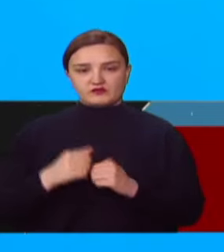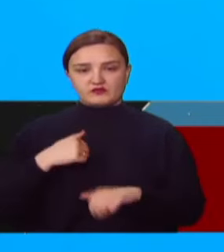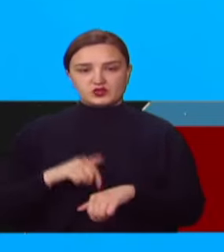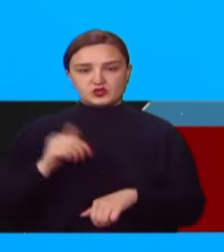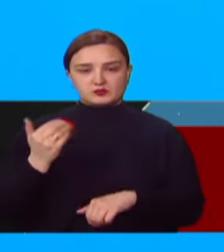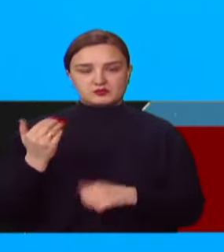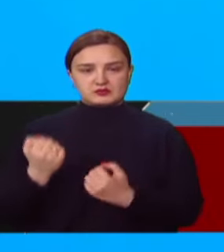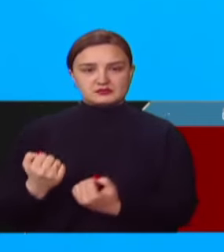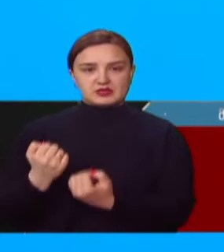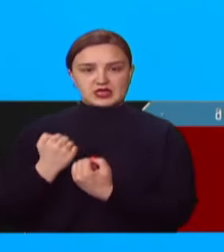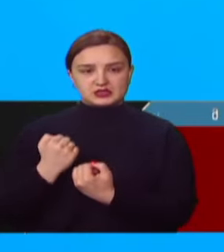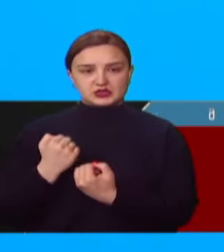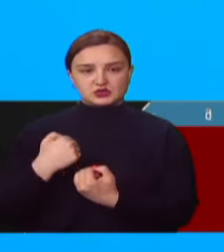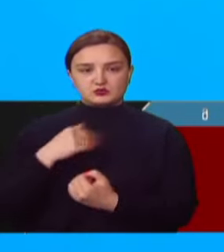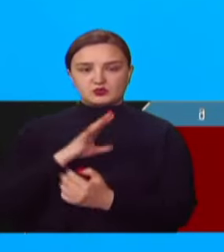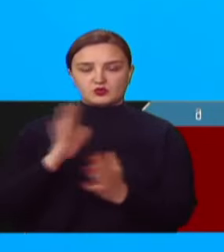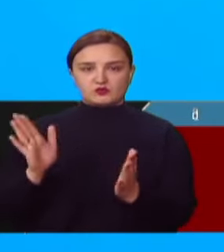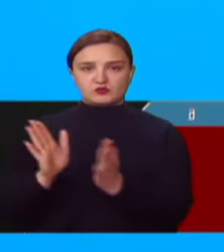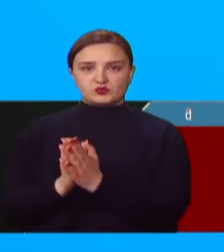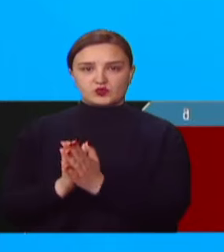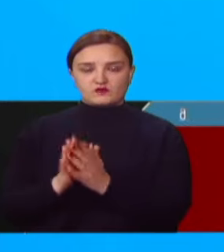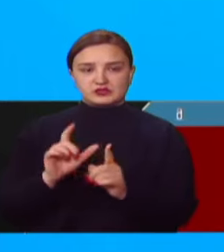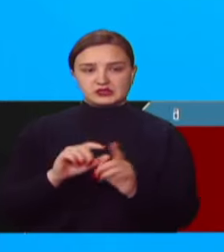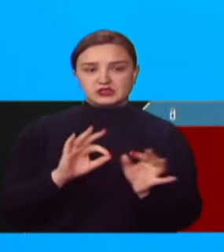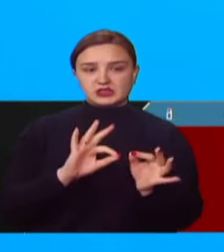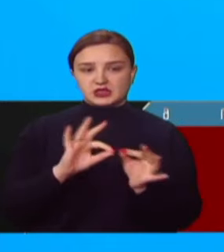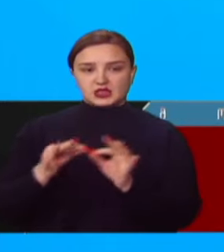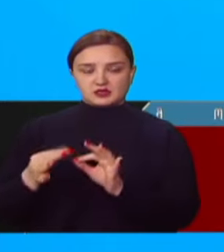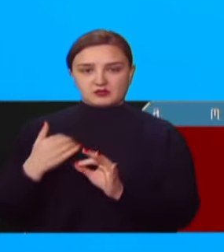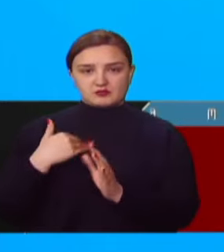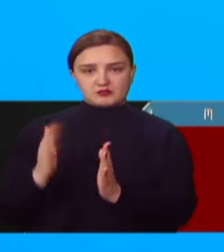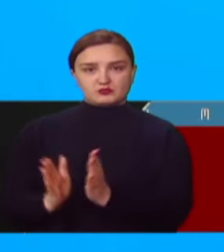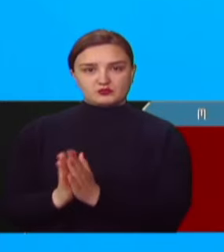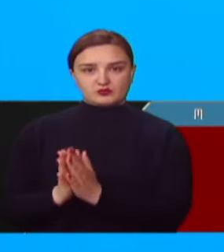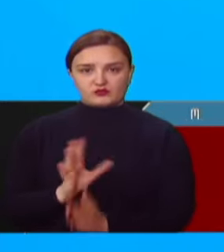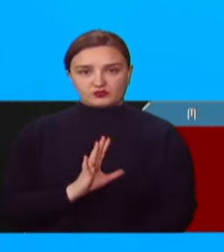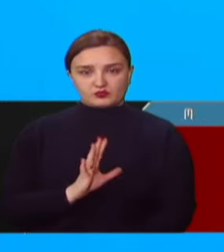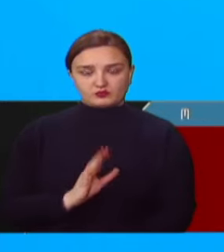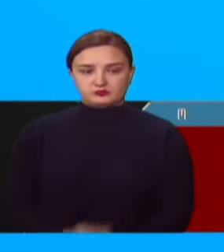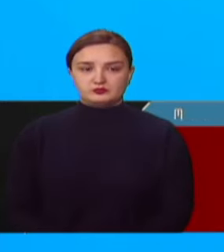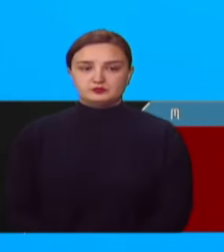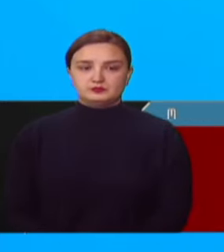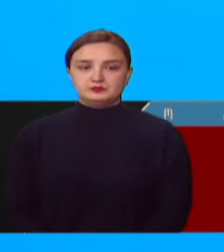მხარდაჭერას, მივმართე თხოვნით, წინადადებით, რომ